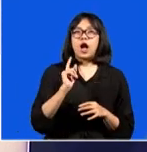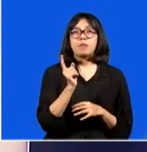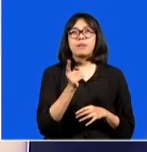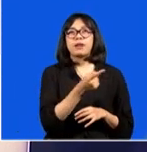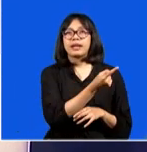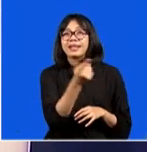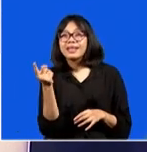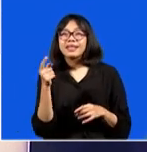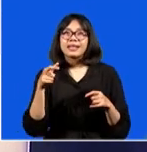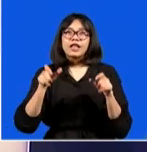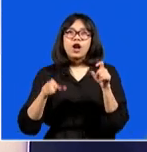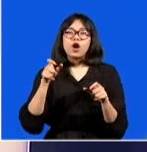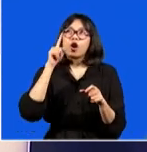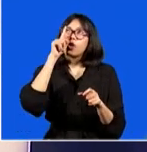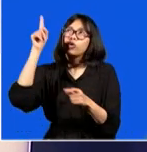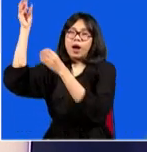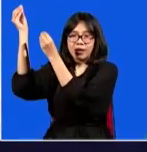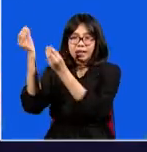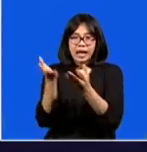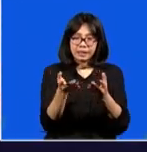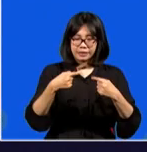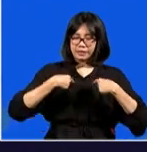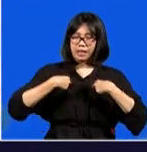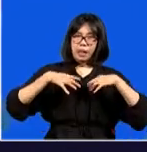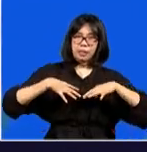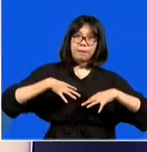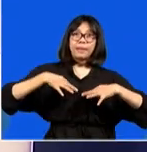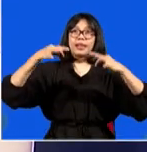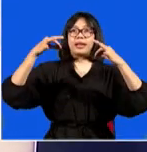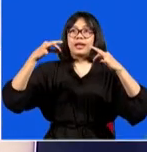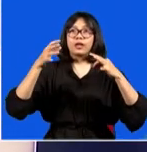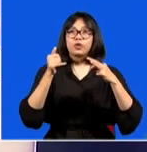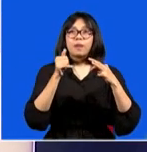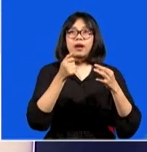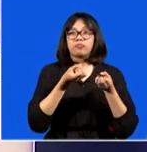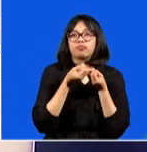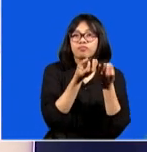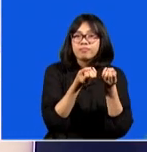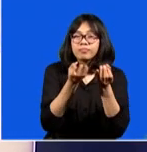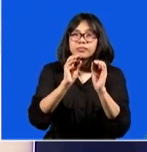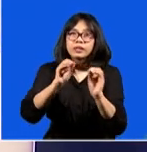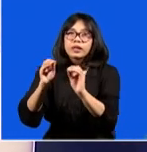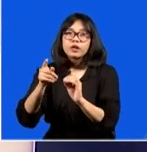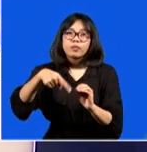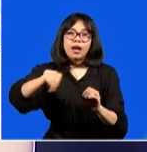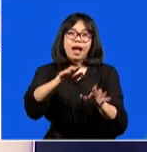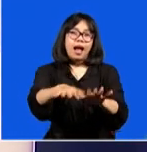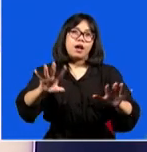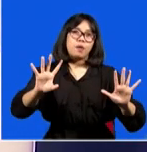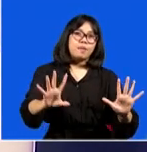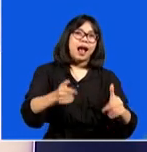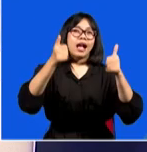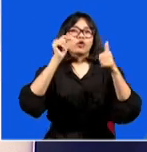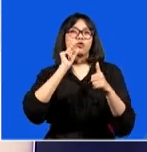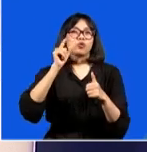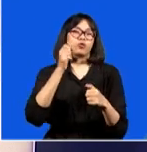adalah orang-orang yang Tuhan pilih untuk mendidik anak-anak ini menjadi orang-orang berhasil bagi bangsa